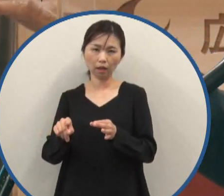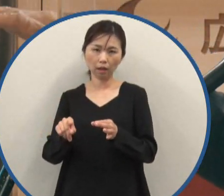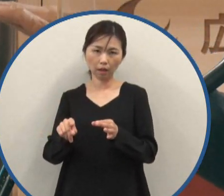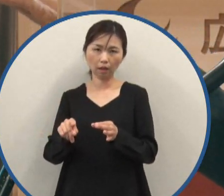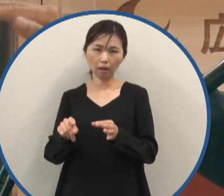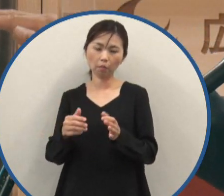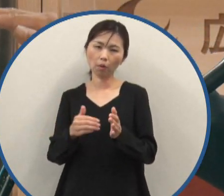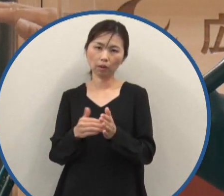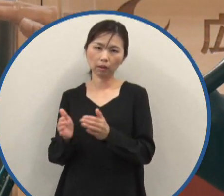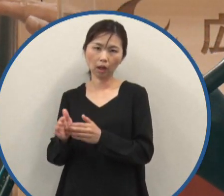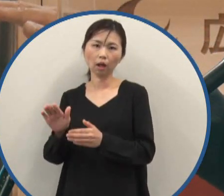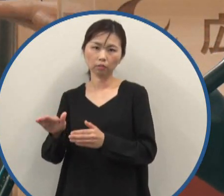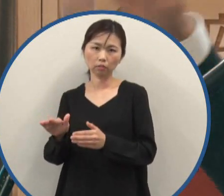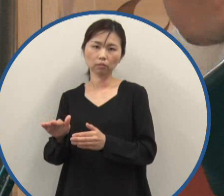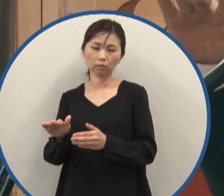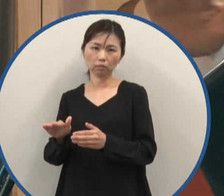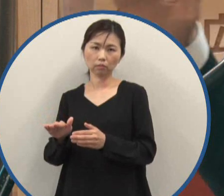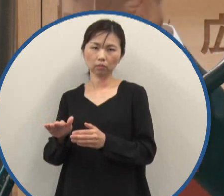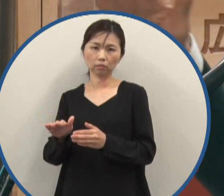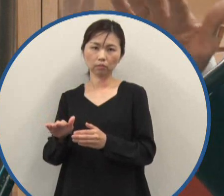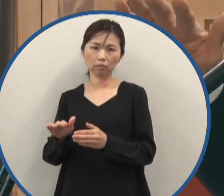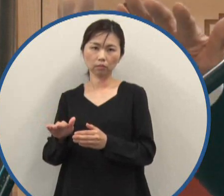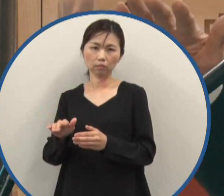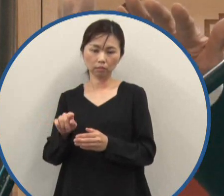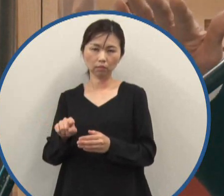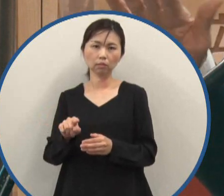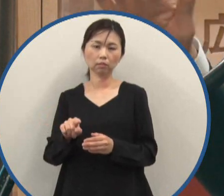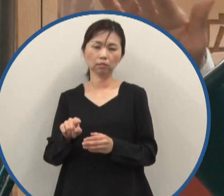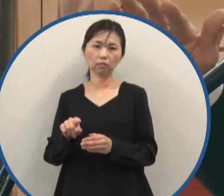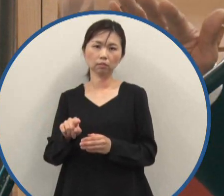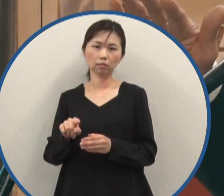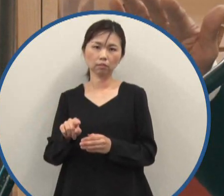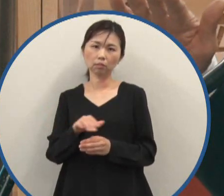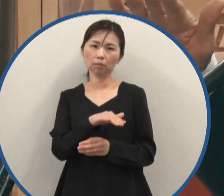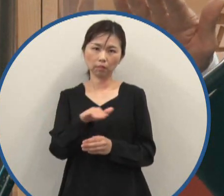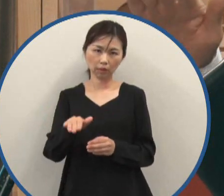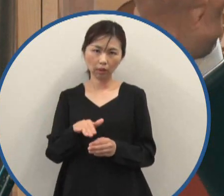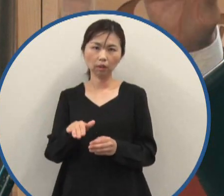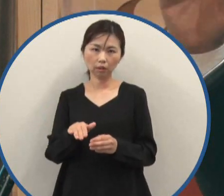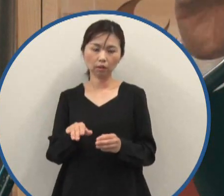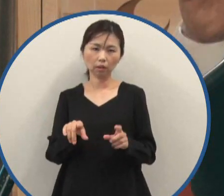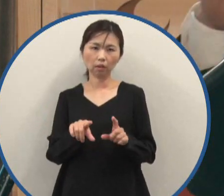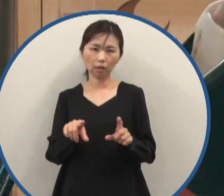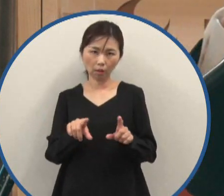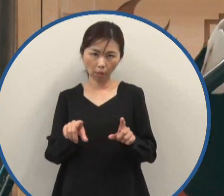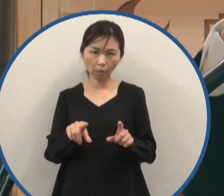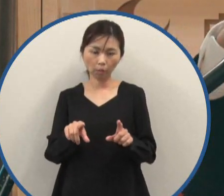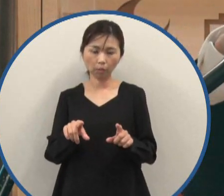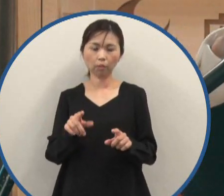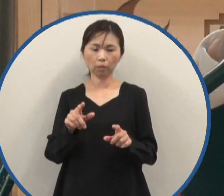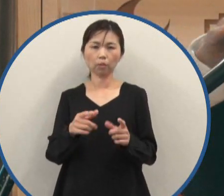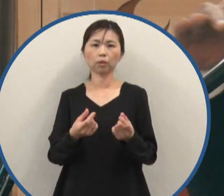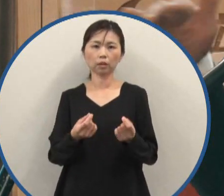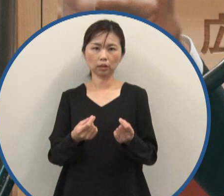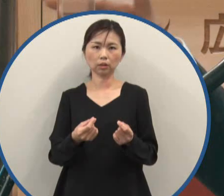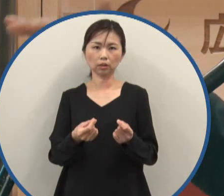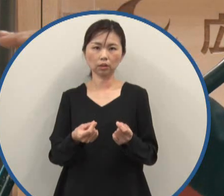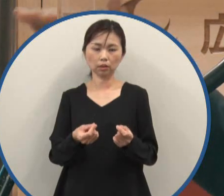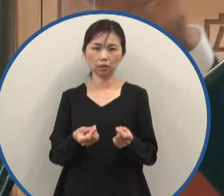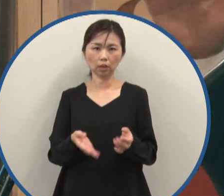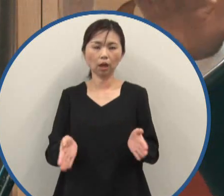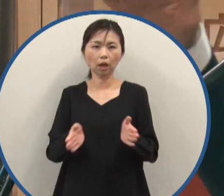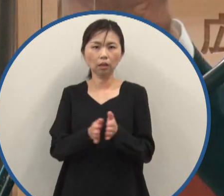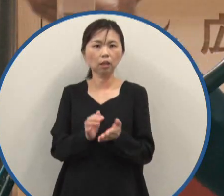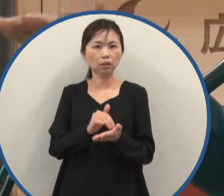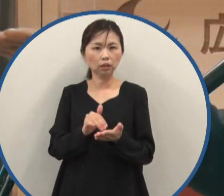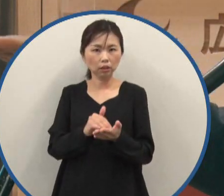限定的な数の、ただ傾向は同じだろうと、特にこう合算した場合ですね。ということ